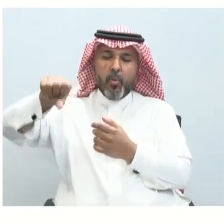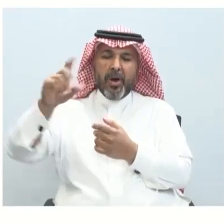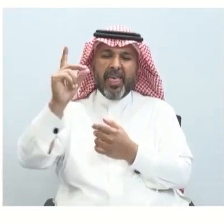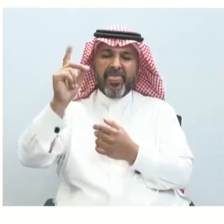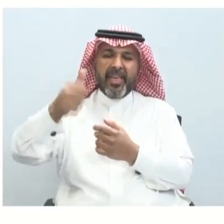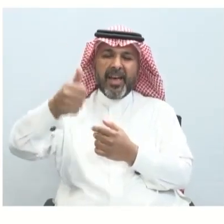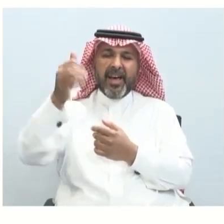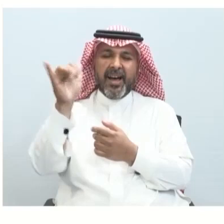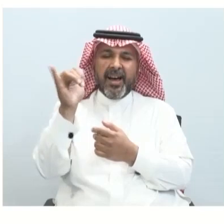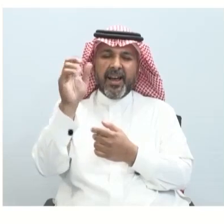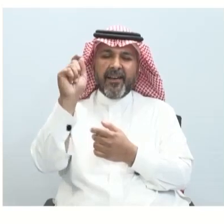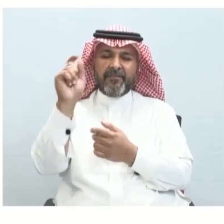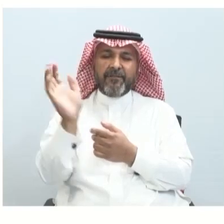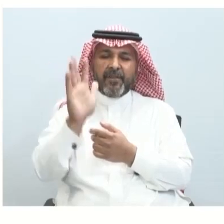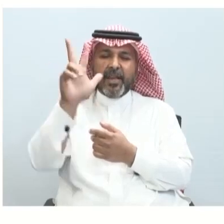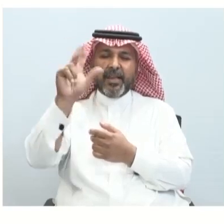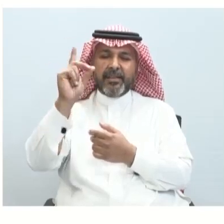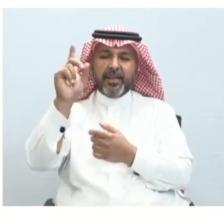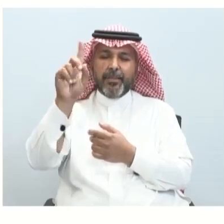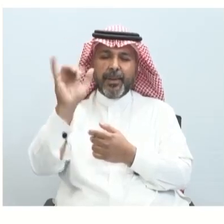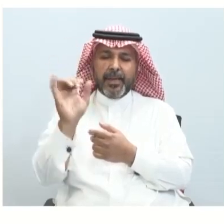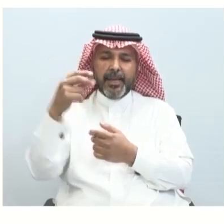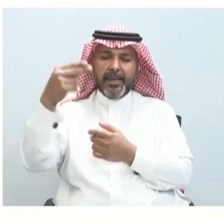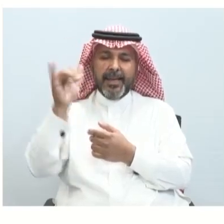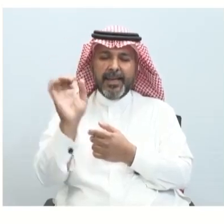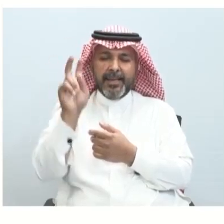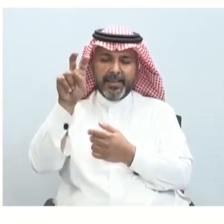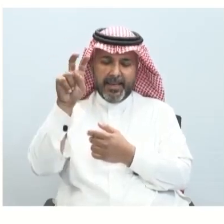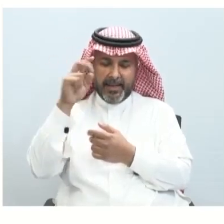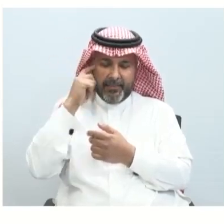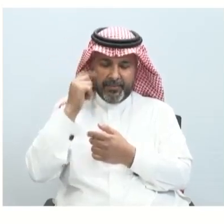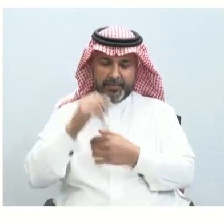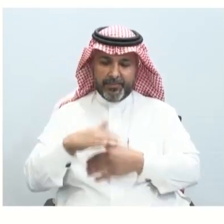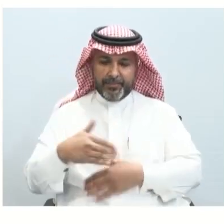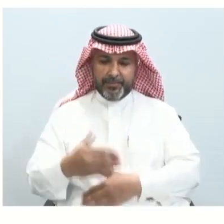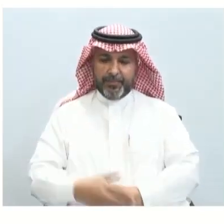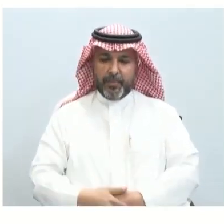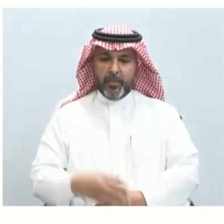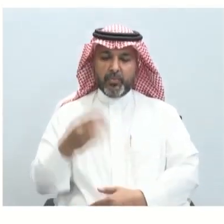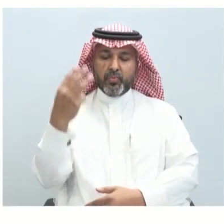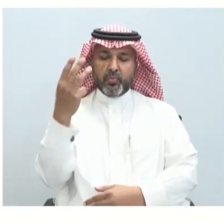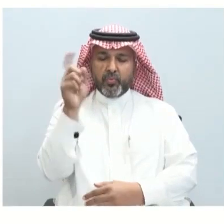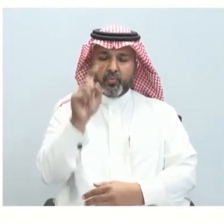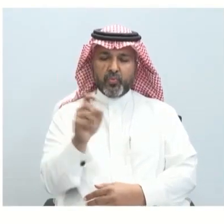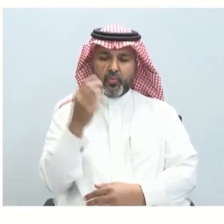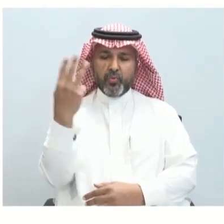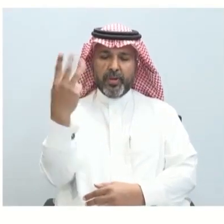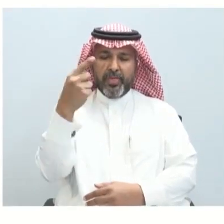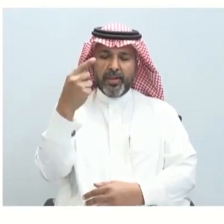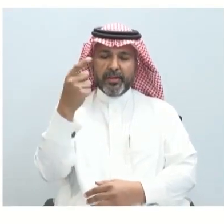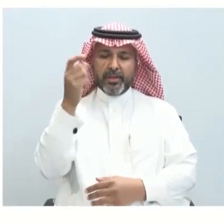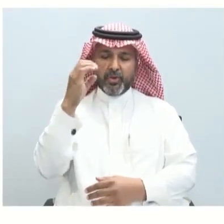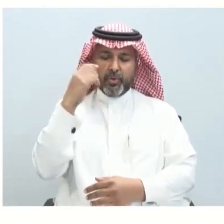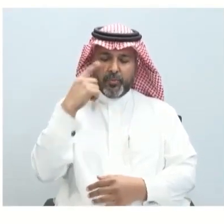تظهر خلال الطور البيني في السؤال الثال عشر وضح ووضح العلاقه بين